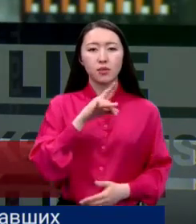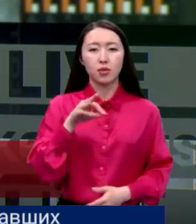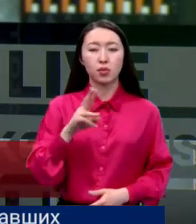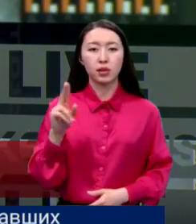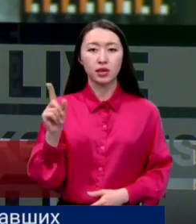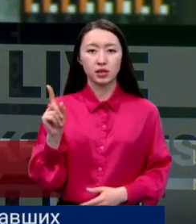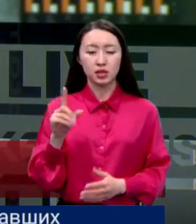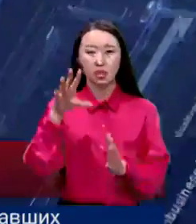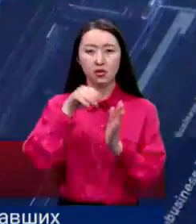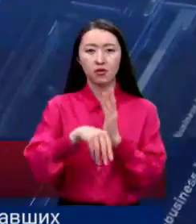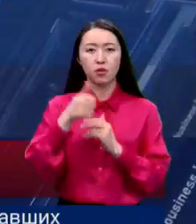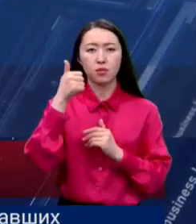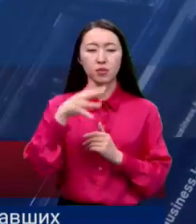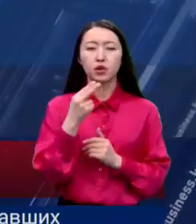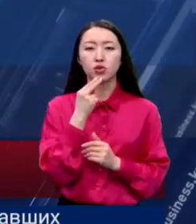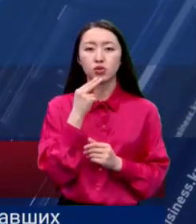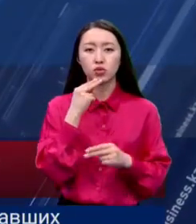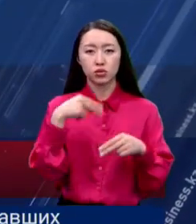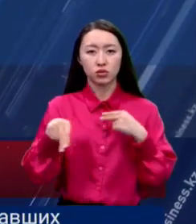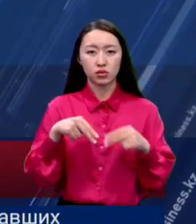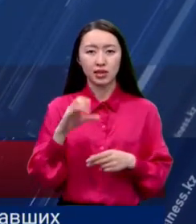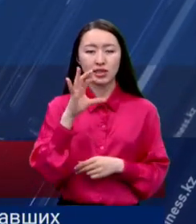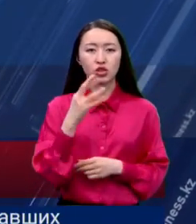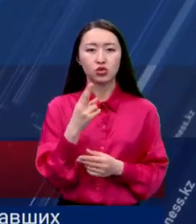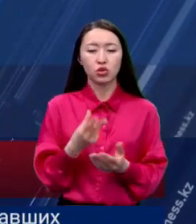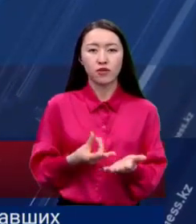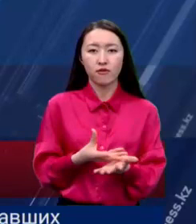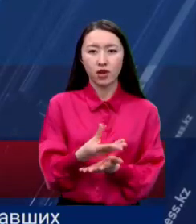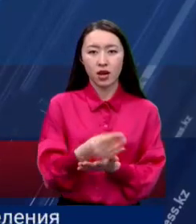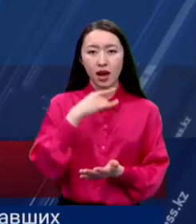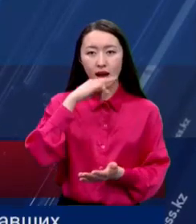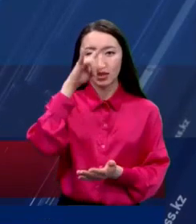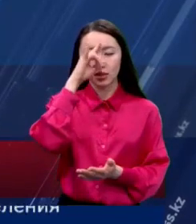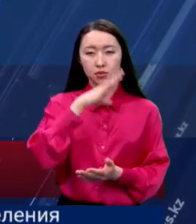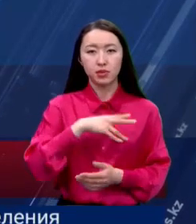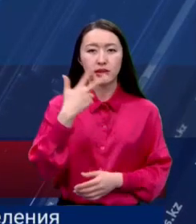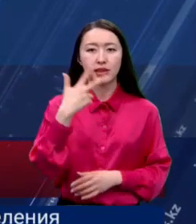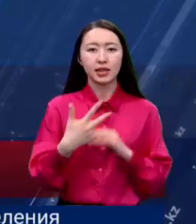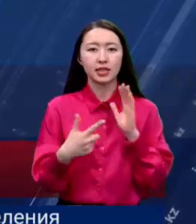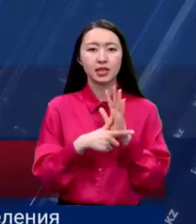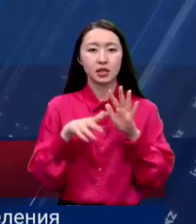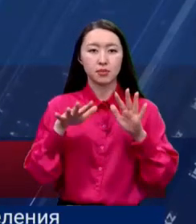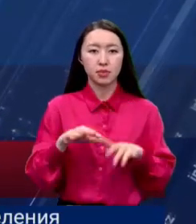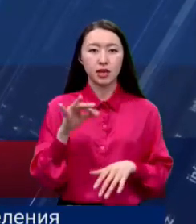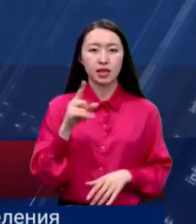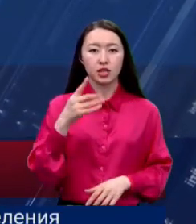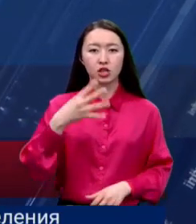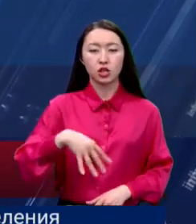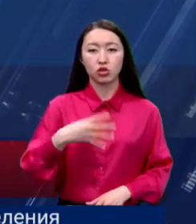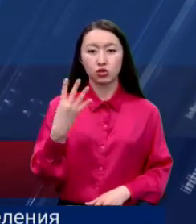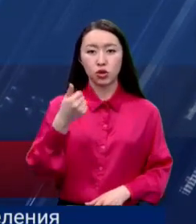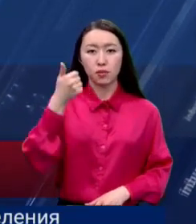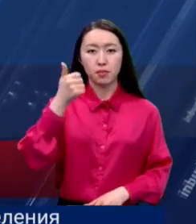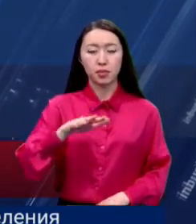В рейтинге по соотношению цен на продукты и социальных выплат Казахстан занял 37 место из 44. Лидером